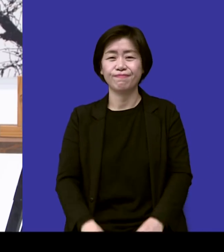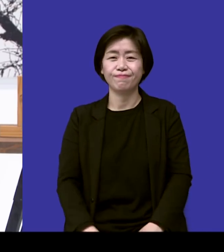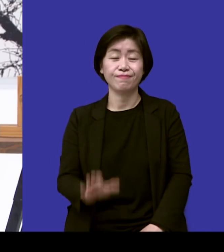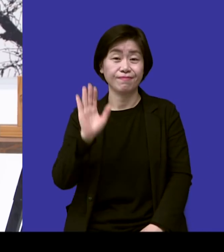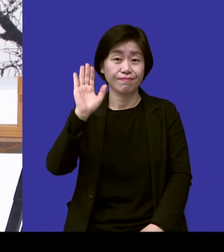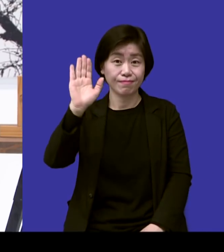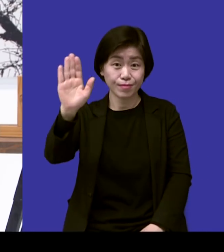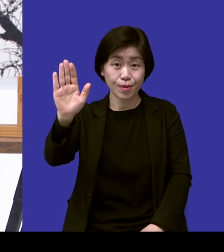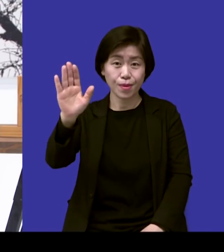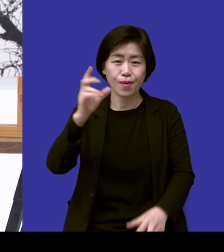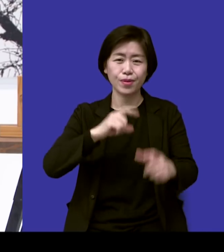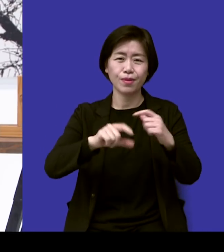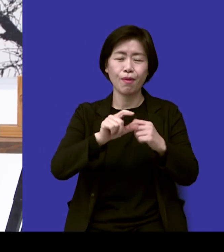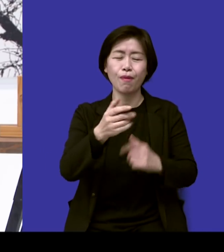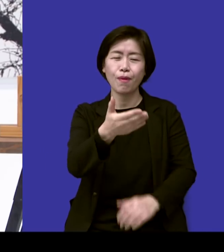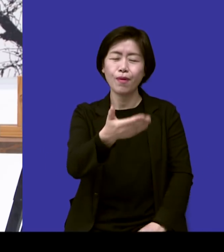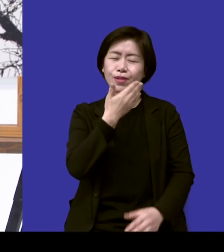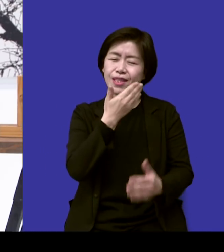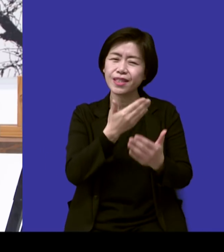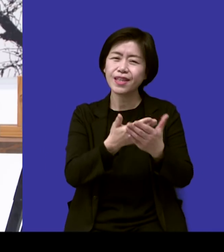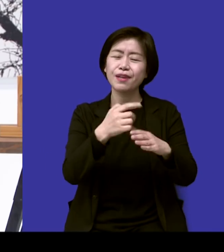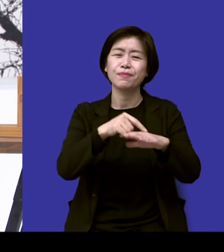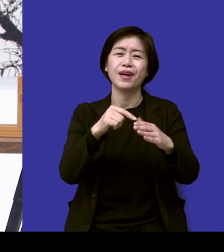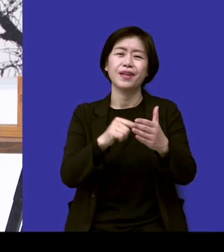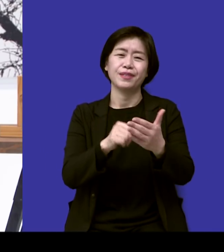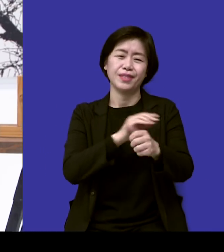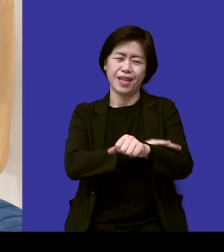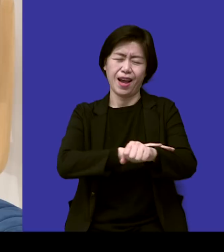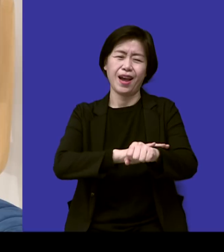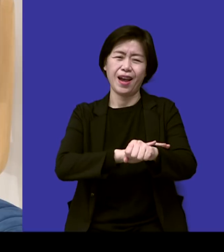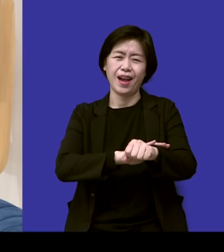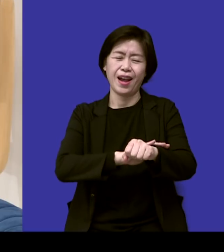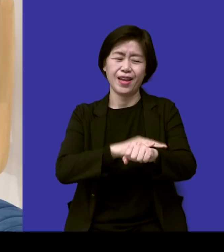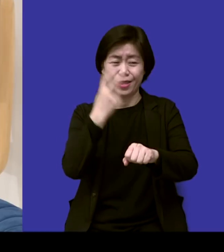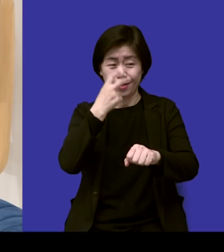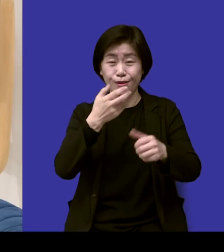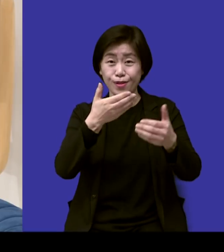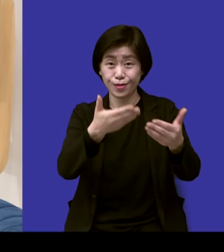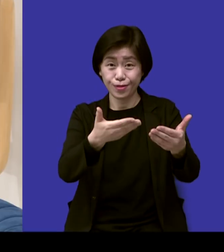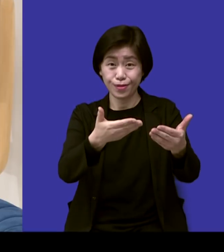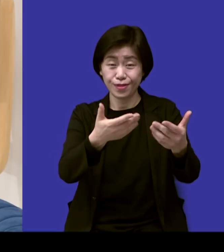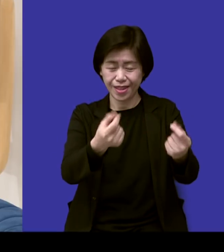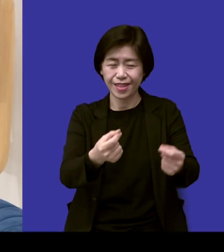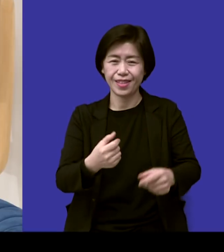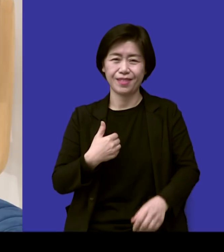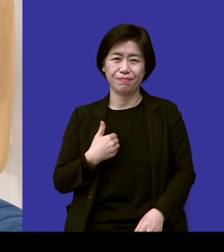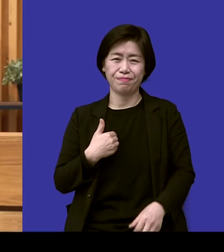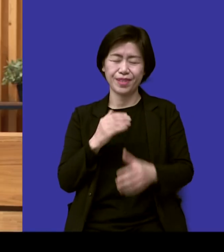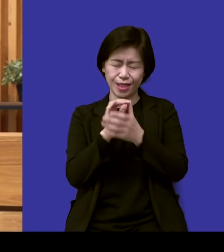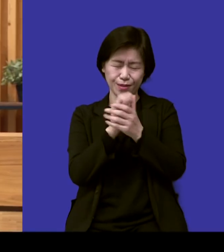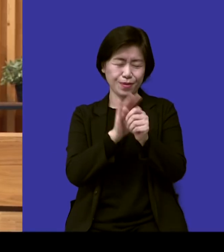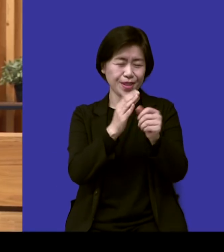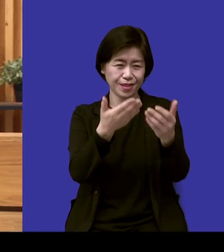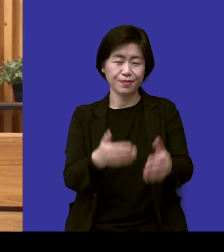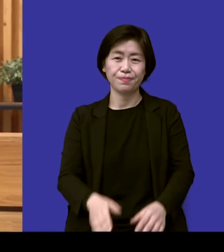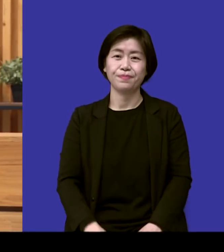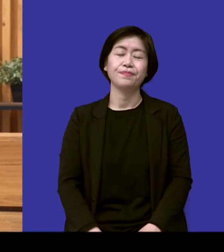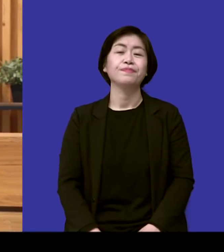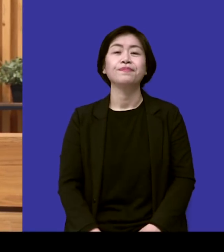앞으로 더 그 귀한 마음을 가지고 하나님이 길을 열어주실 것 같아요. 네, 저희도 그럼요. 같이 기도하도록 하겠습니다. 네. 저는 그 왜